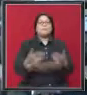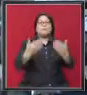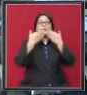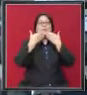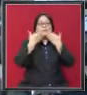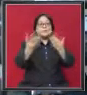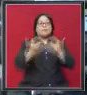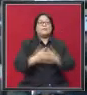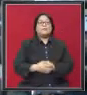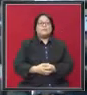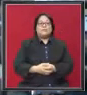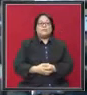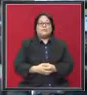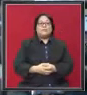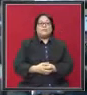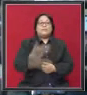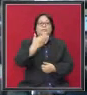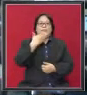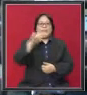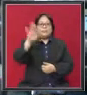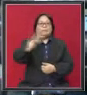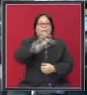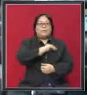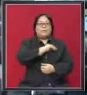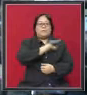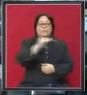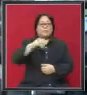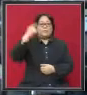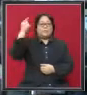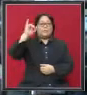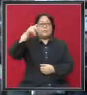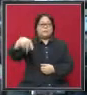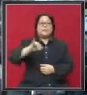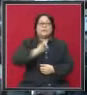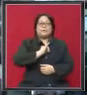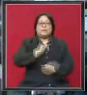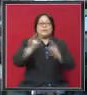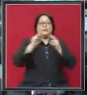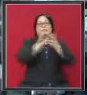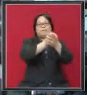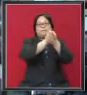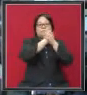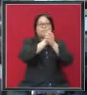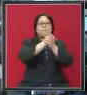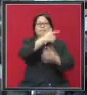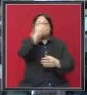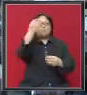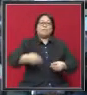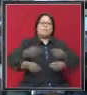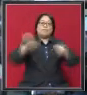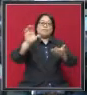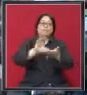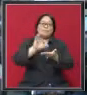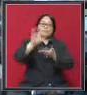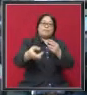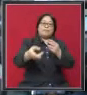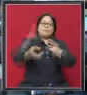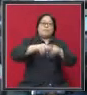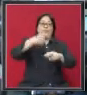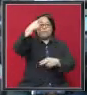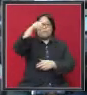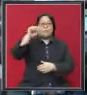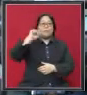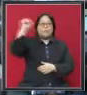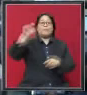Terima kasih. Terima kasih Yang Berhormat Menteri dan Tuan Yang Dipertua. Saya ucapkan syabas kerana memberikan peruntukan tambahan kepada